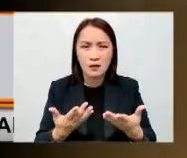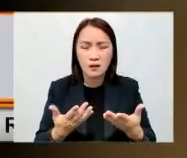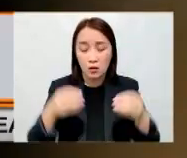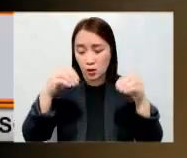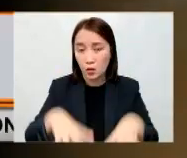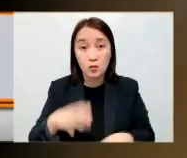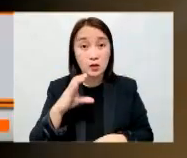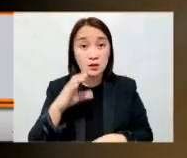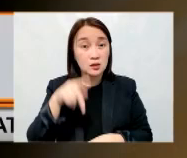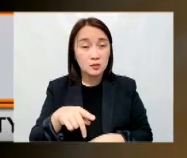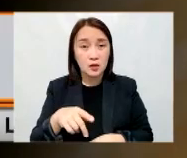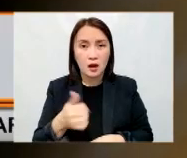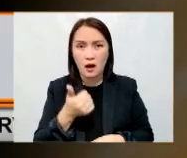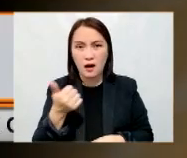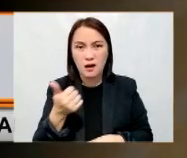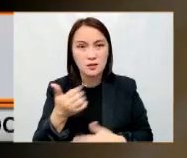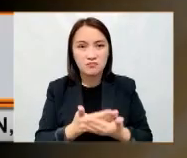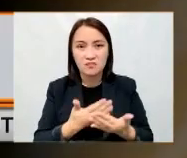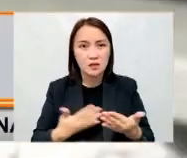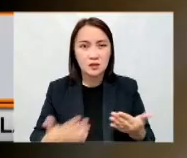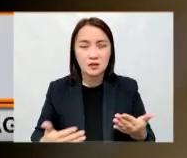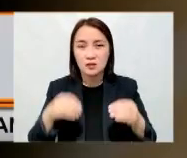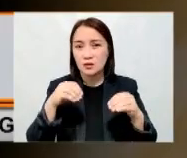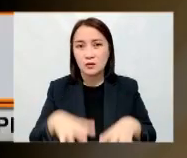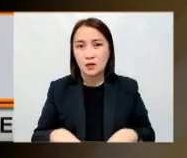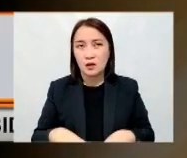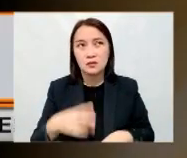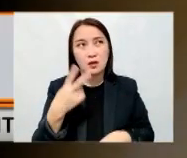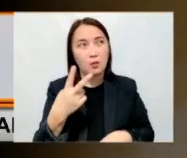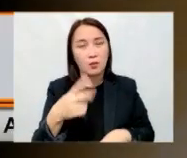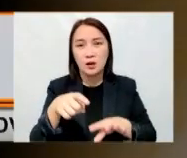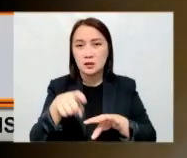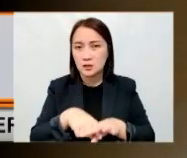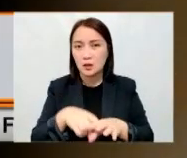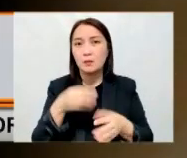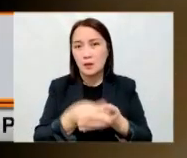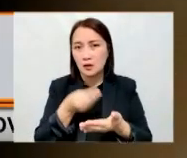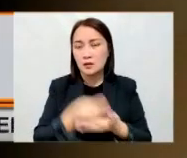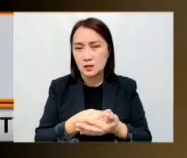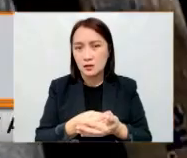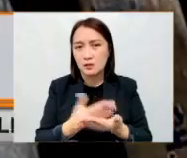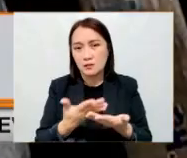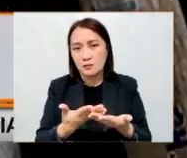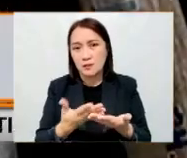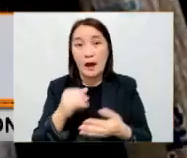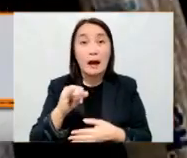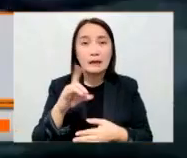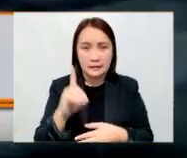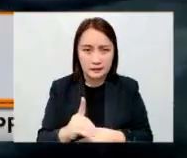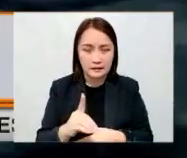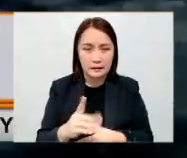Meron pang ibang gamit na nawala sa akin. Dalawang tsinelas, tsaka pera, tsaka mga ID ko.